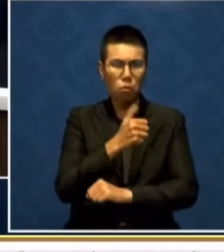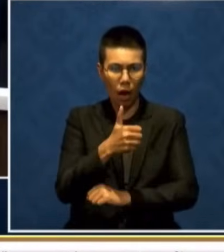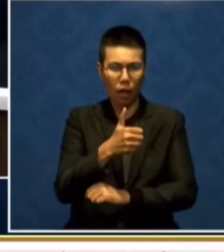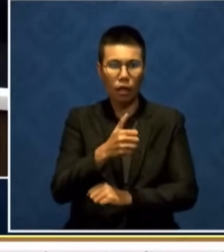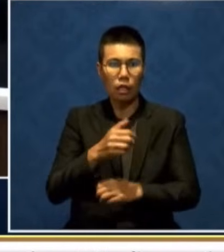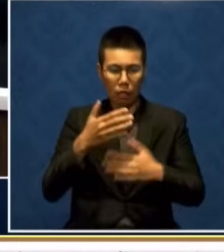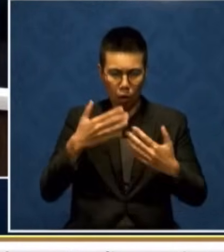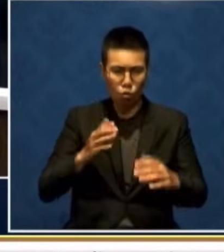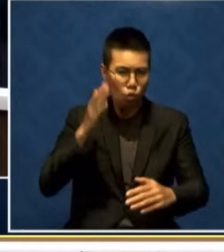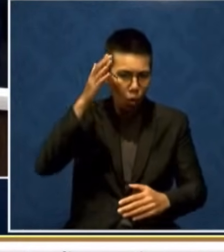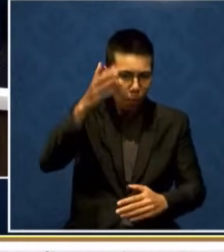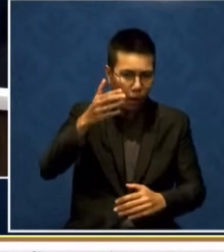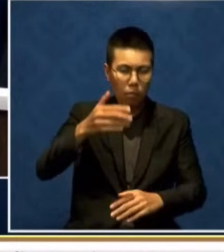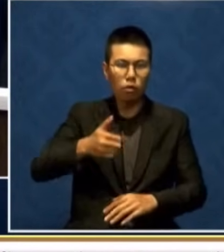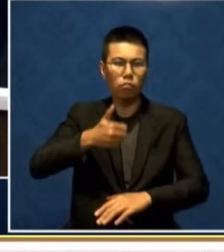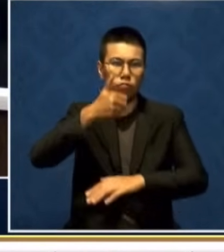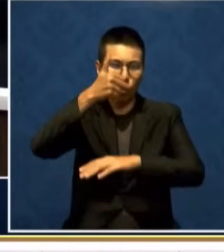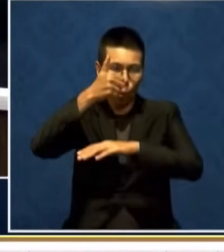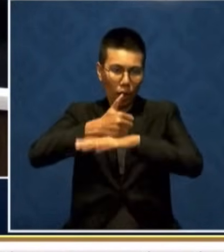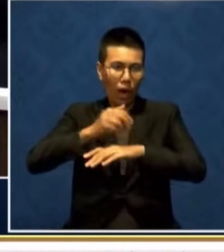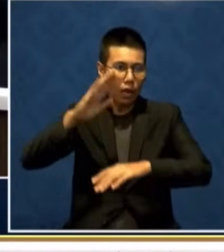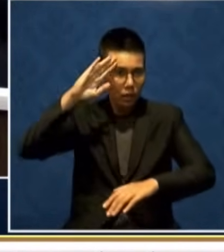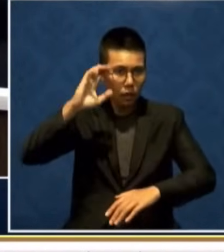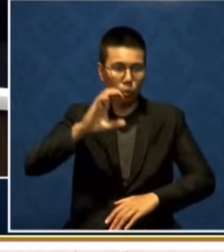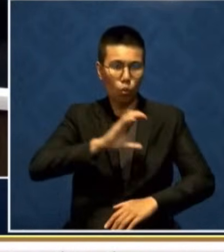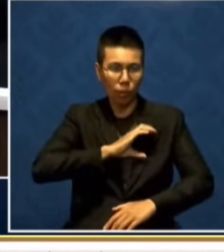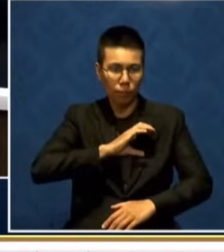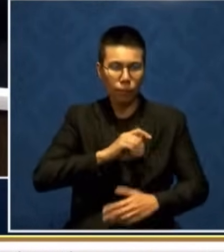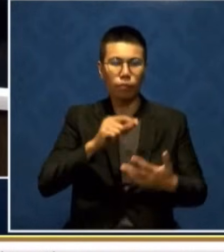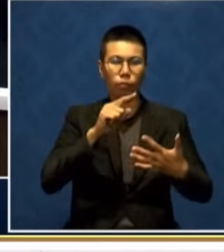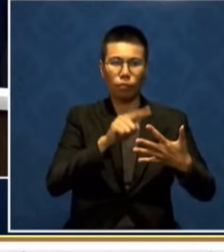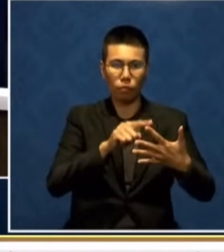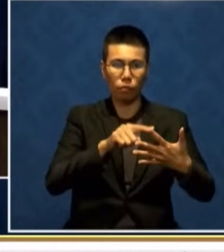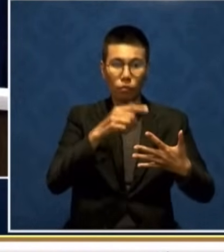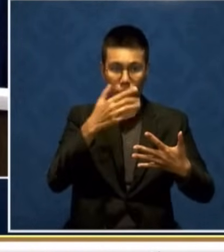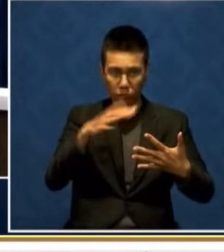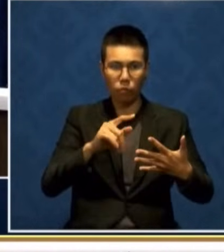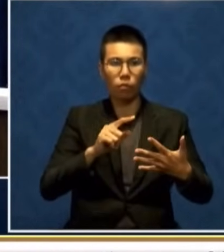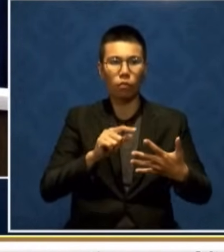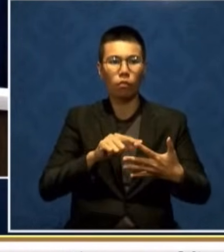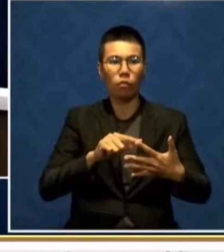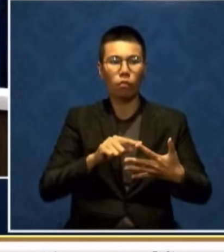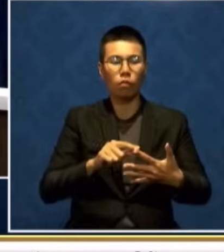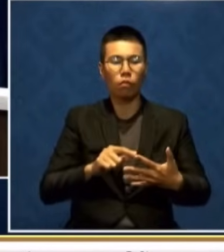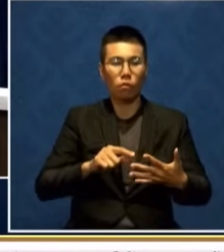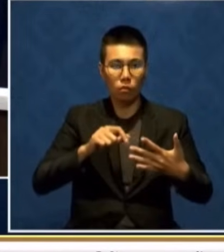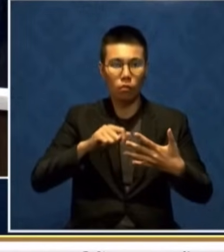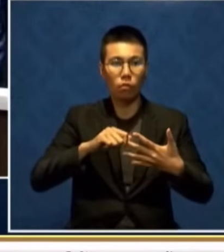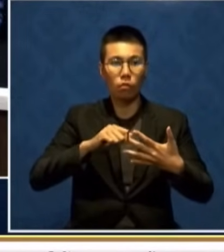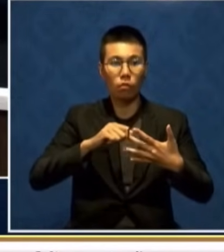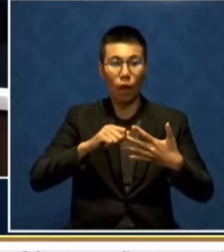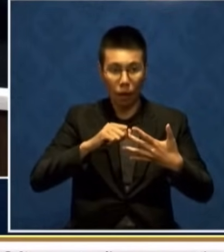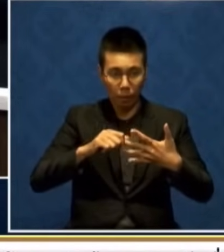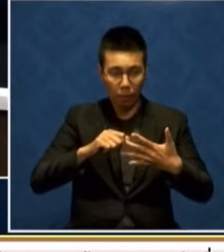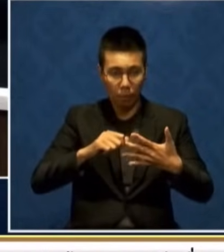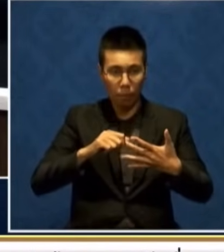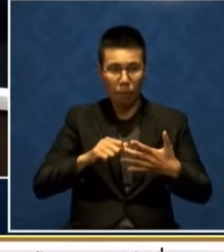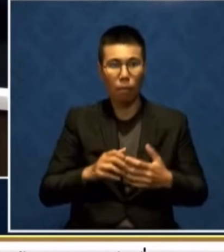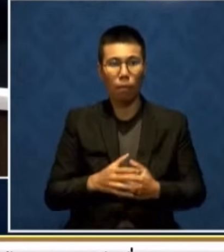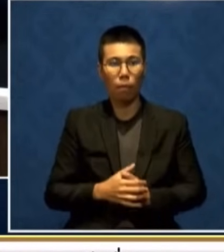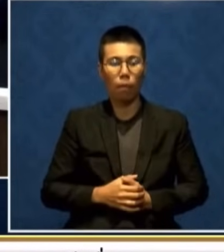แต่งตั้งในระดับสูงต่อไปนี่คือรุมเม็ดที่ 2กระดุมเม็ดที่ 3